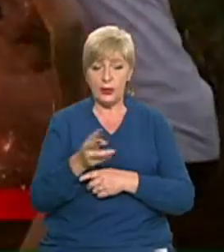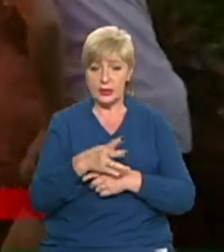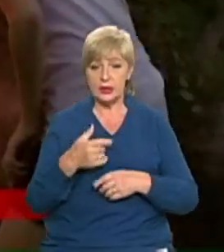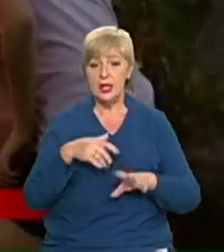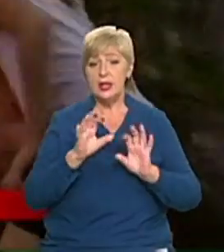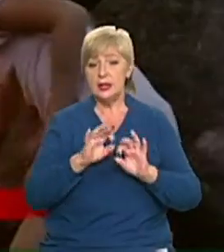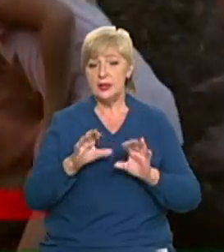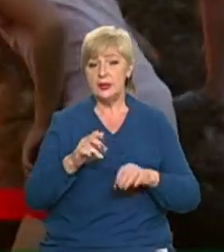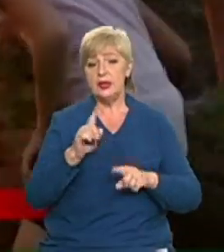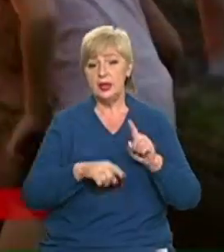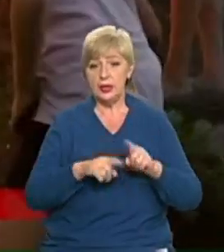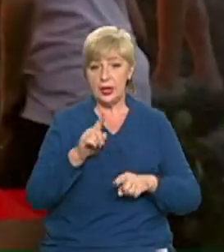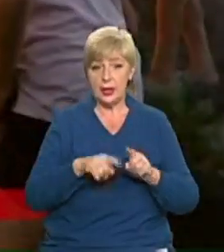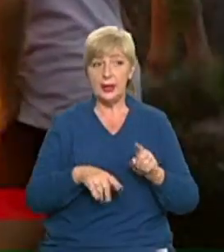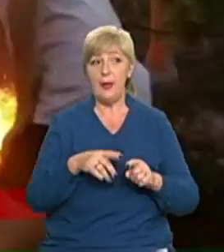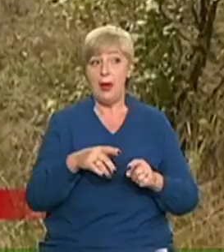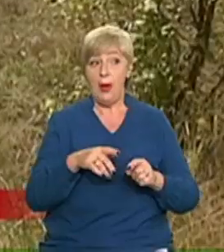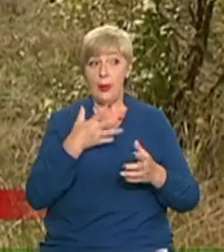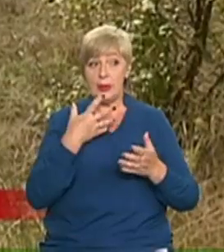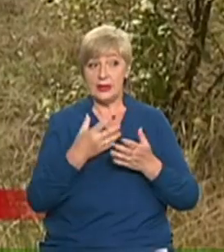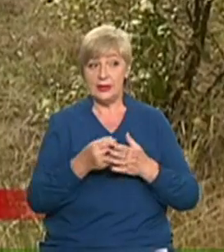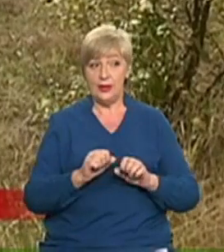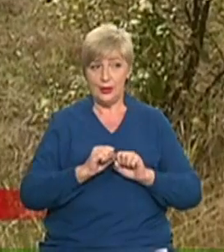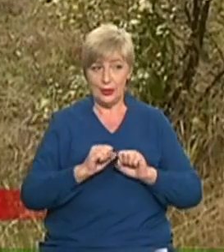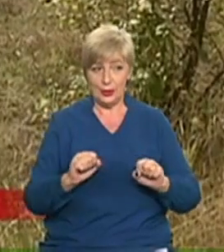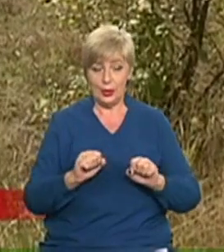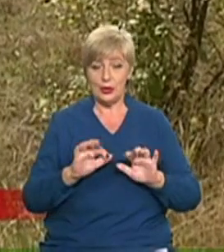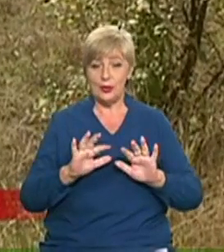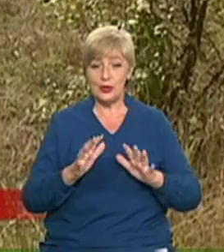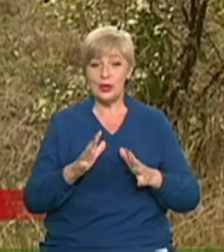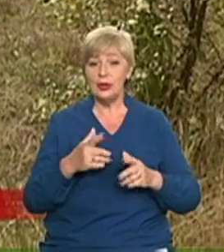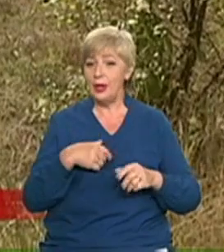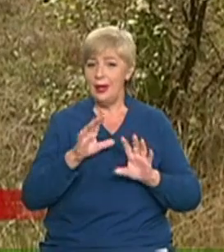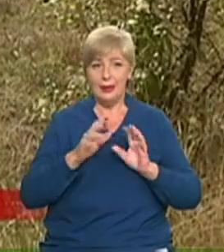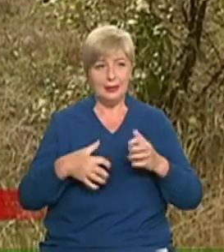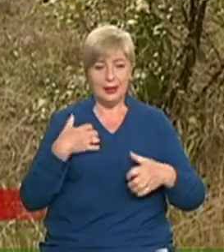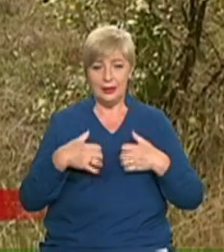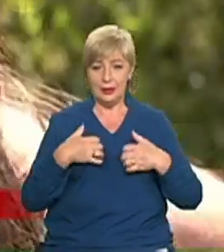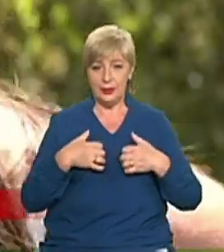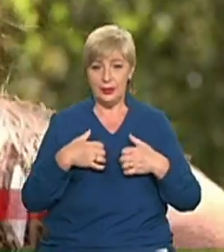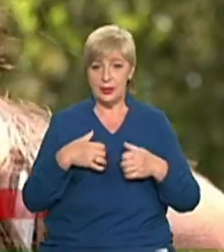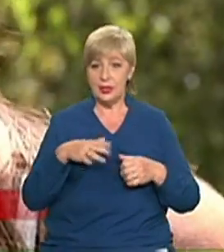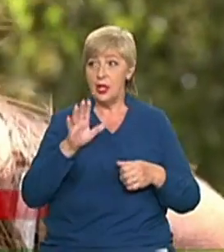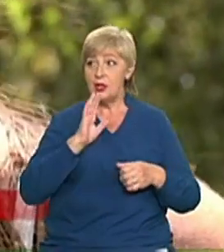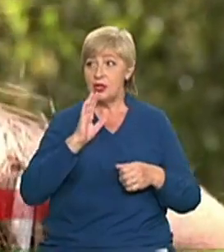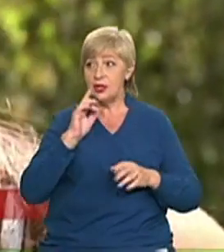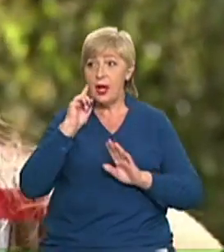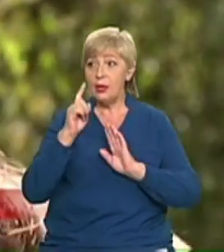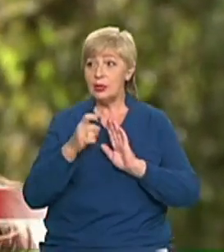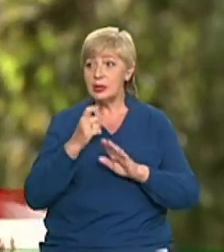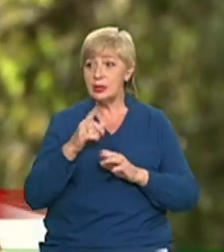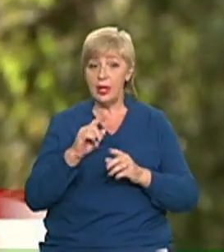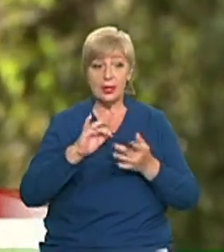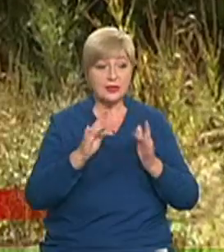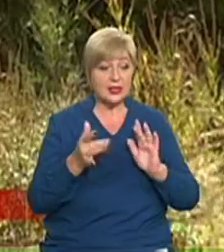свій героїчний вчинок школярі не поспішали, каже пані Наталя, що син рятував ліс від пожежі. Жінка дізналася